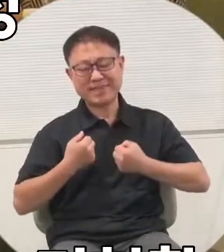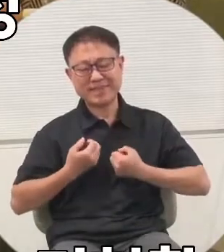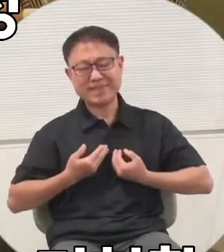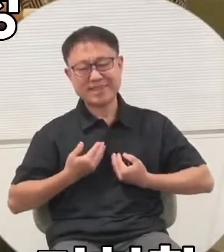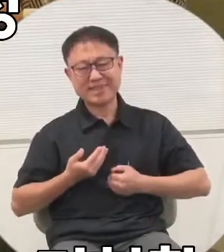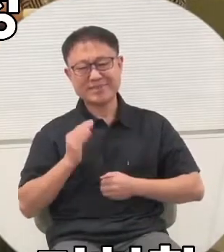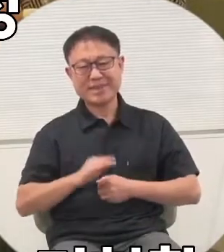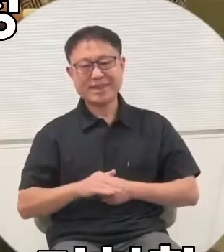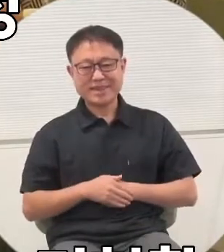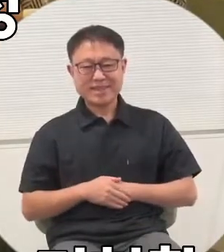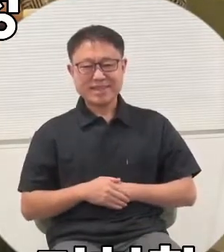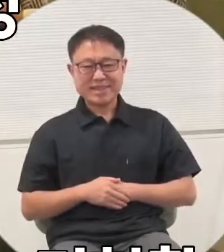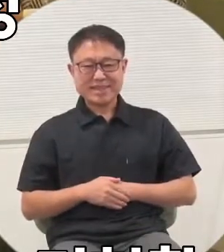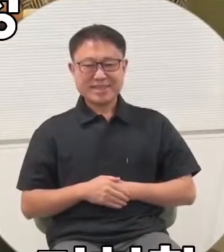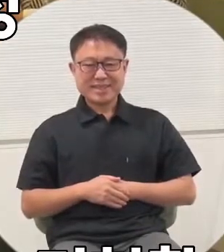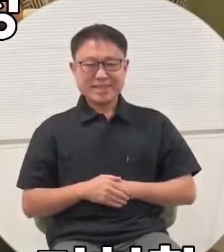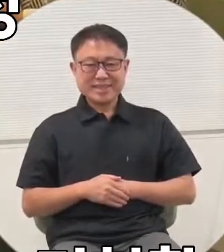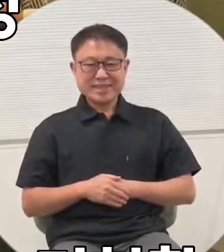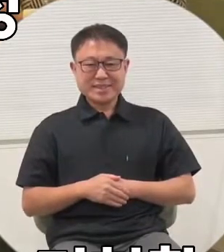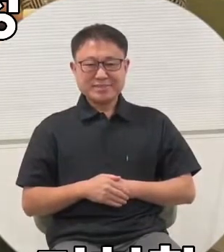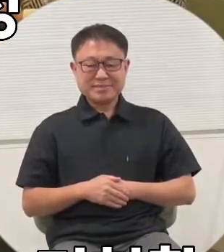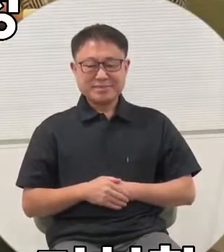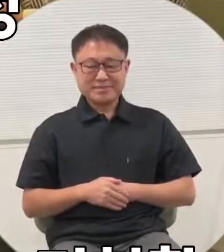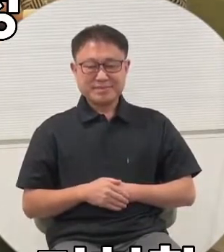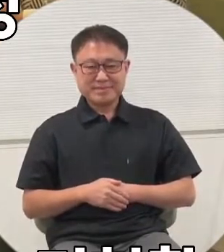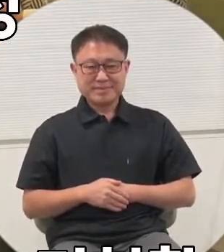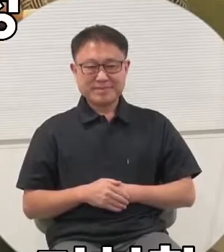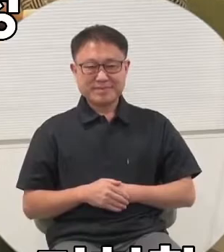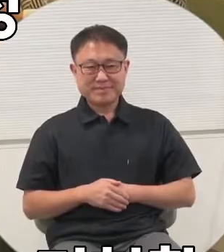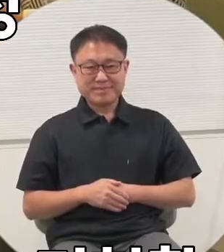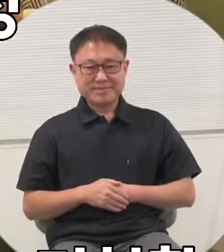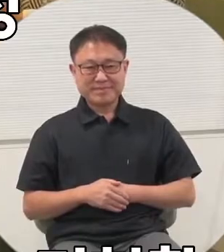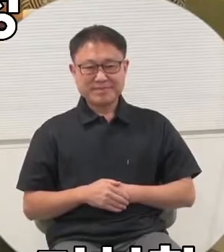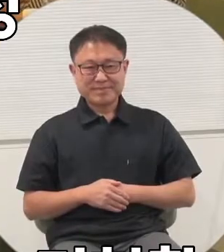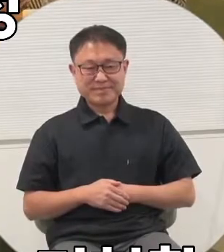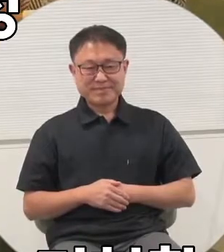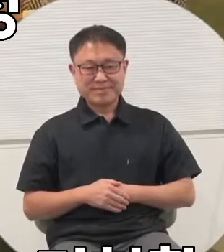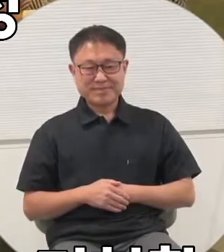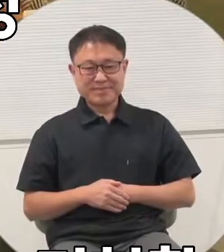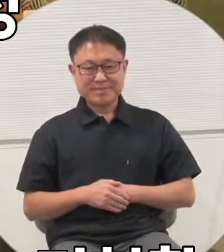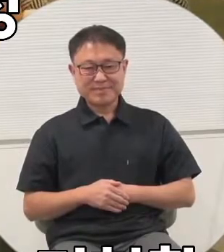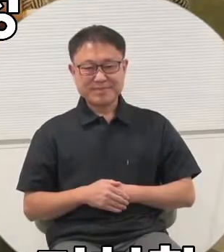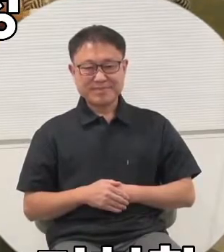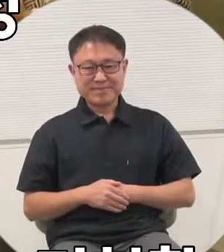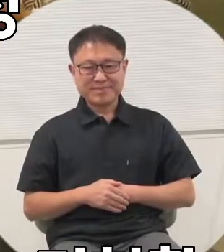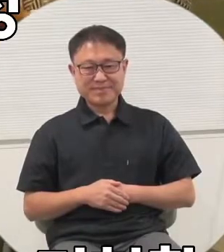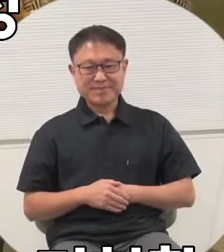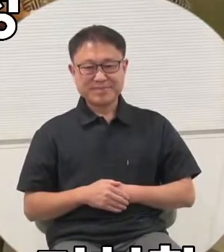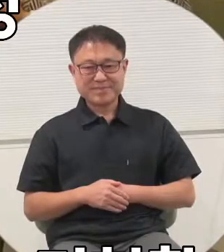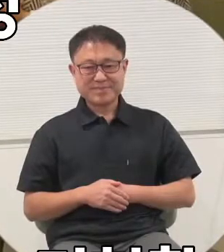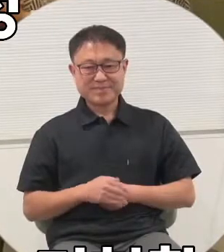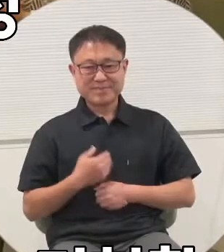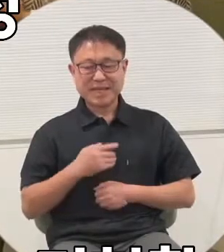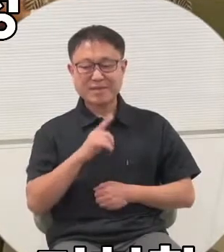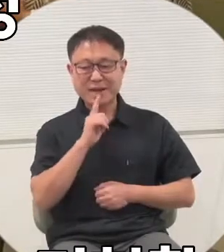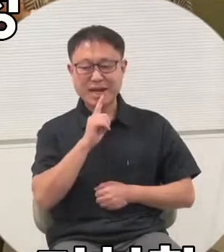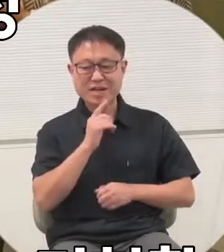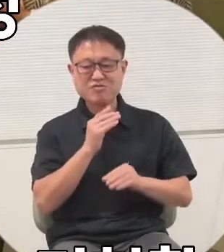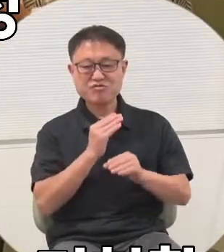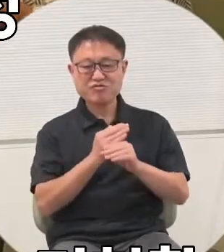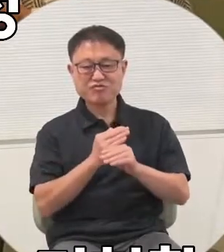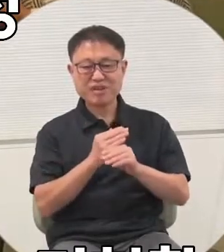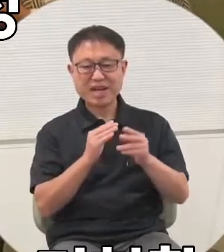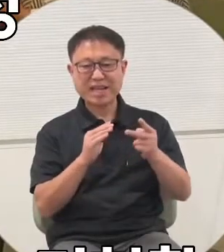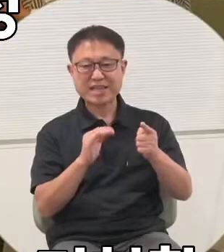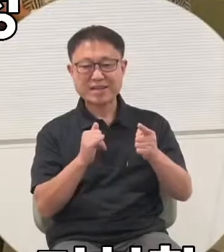저희 식대로의 발랄함을 좀 네. 잃지 않고 했으면 좋겠다는 마음입니다. 네. 네. 저희가 또 얘기하고 있는 사이에